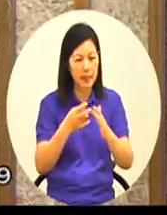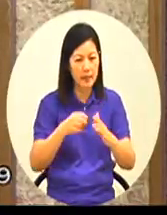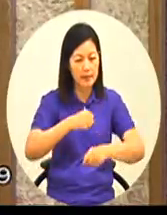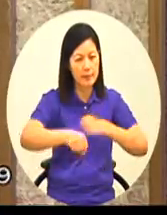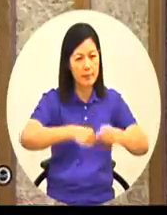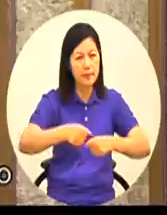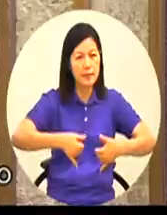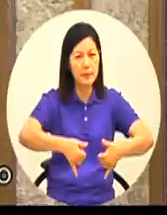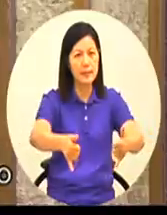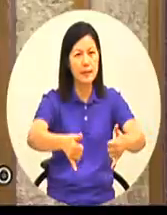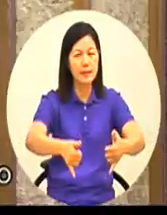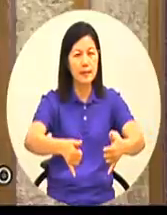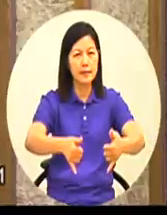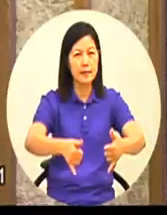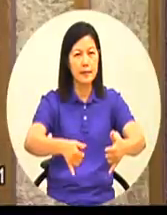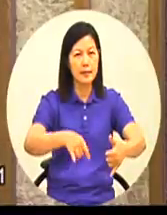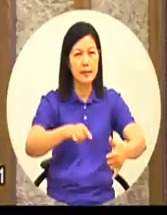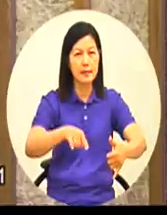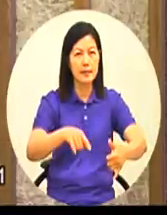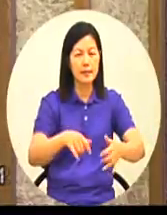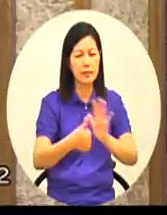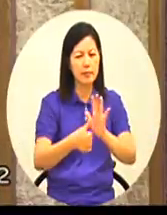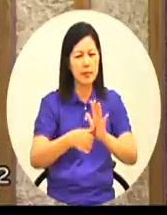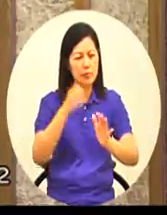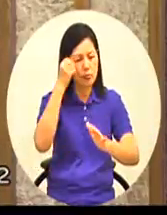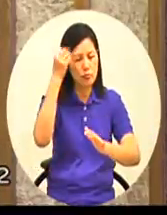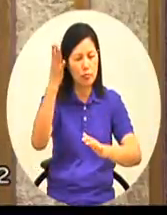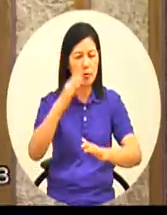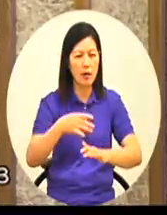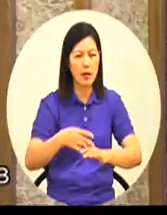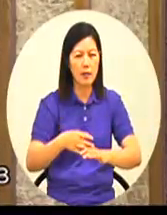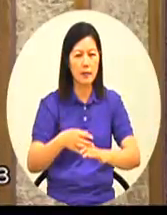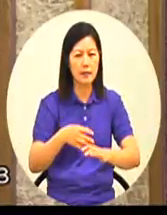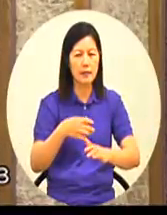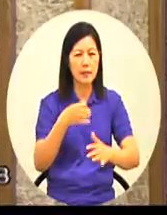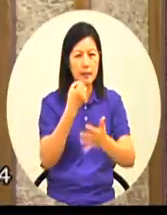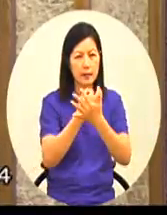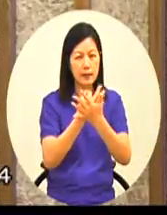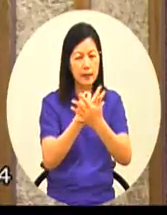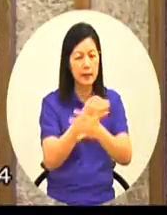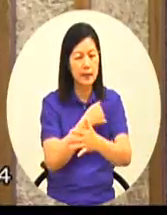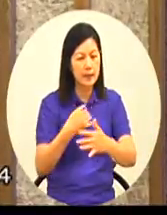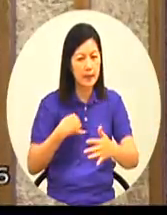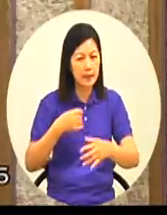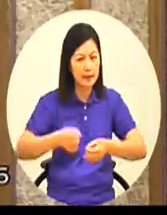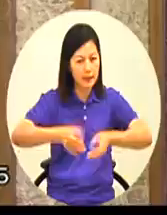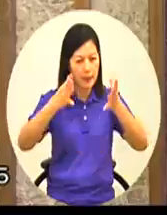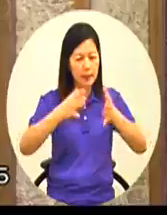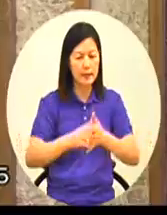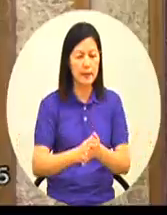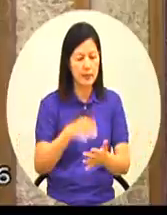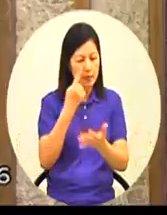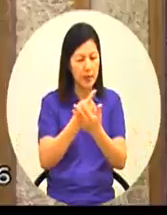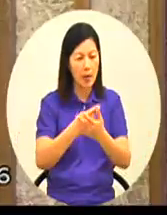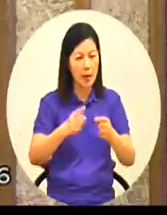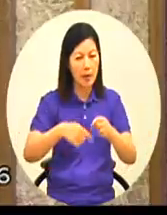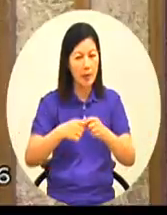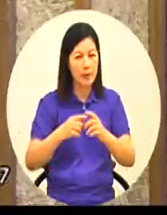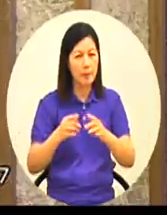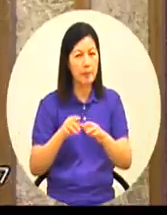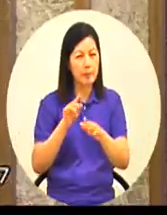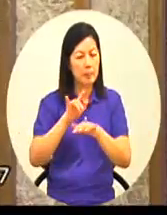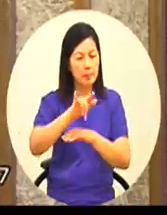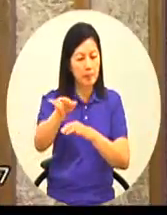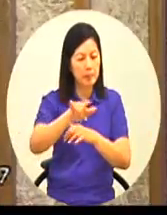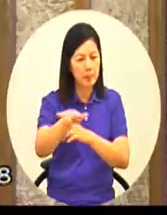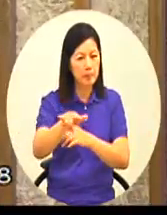们的一个对不起，那正确的名称我不知道怎么说，可是一个节能大楼这样子，一个世界级的公共建设。所以每年去我们人事处在审这个出国计